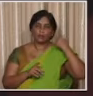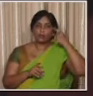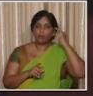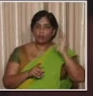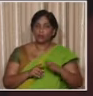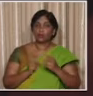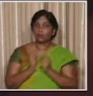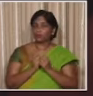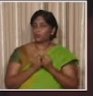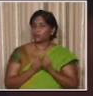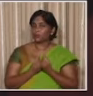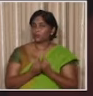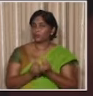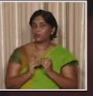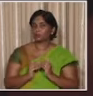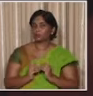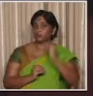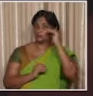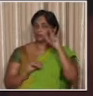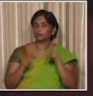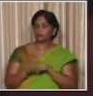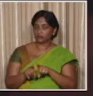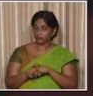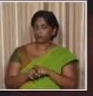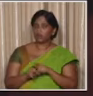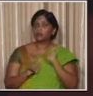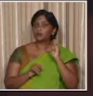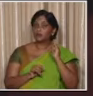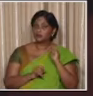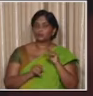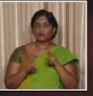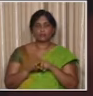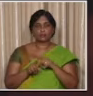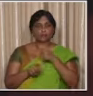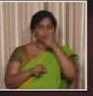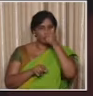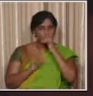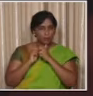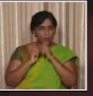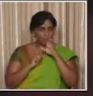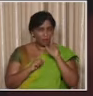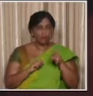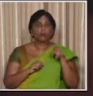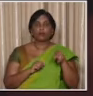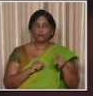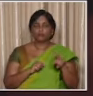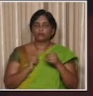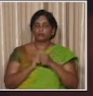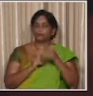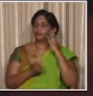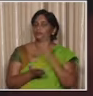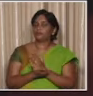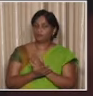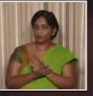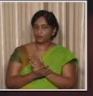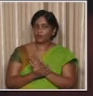වෙන්නේ කාර්යක්ෂමතාවය ඉහළ දැමීම වගේම යම් කිසි ආකාරයක වංචාවක් වෙනවා නම් අන්න ඒකටත් වැටබඳින්න.